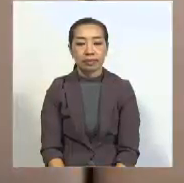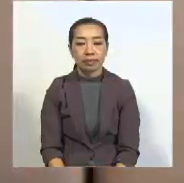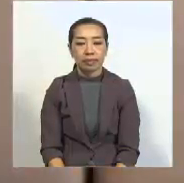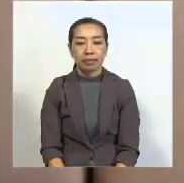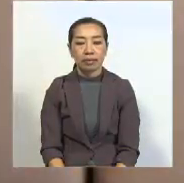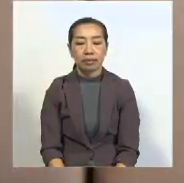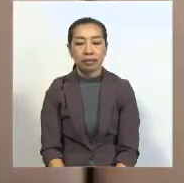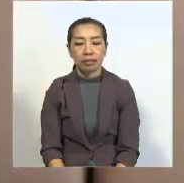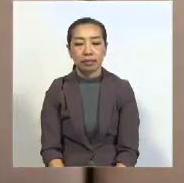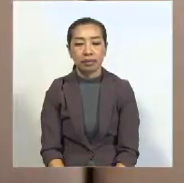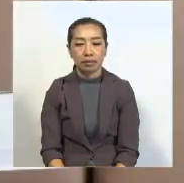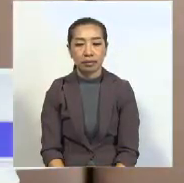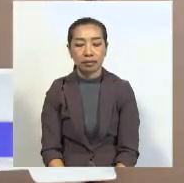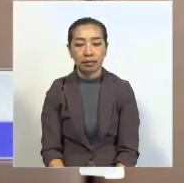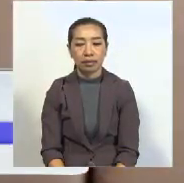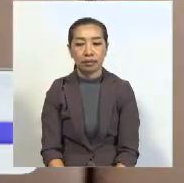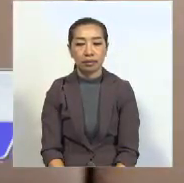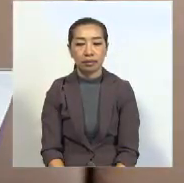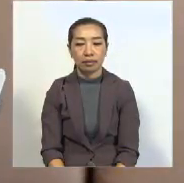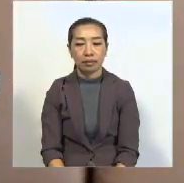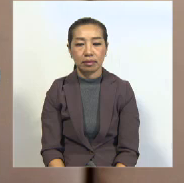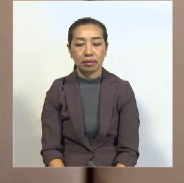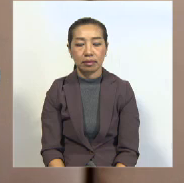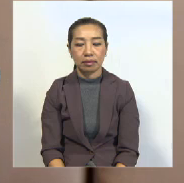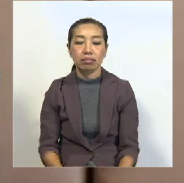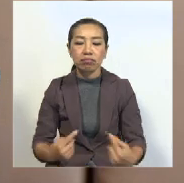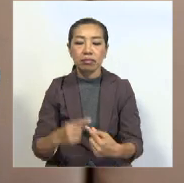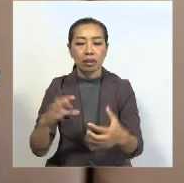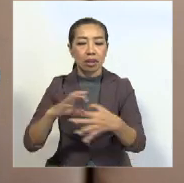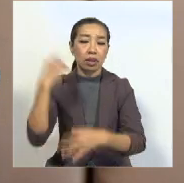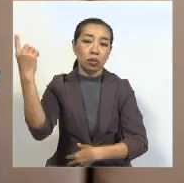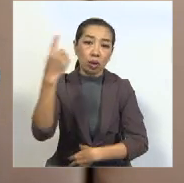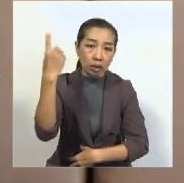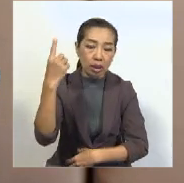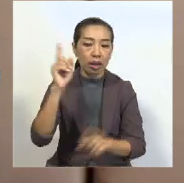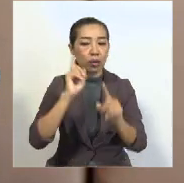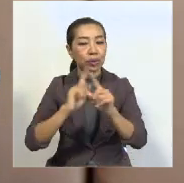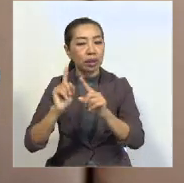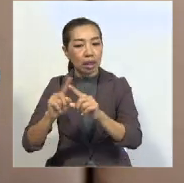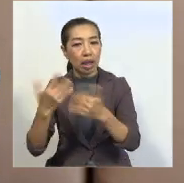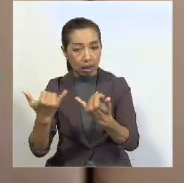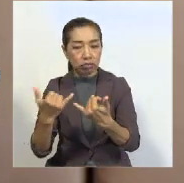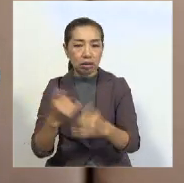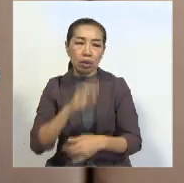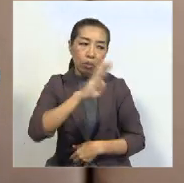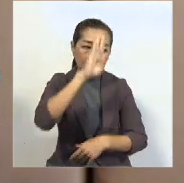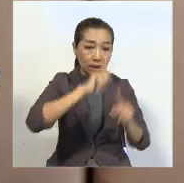ไม่ใช่แค่เรื่องการท่องเที่ยวคือการลงทุนต่างชาติด้วยก็สามารถเข้ามาดูได้เข้ามาศึกษา